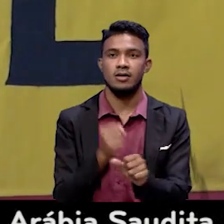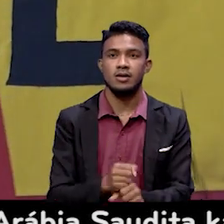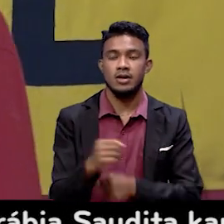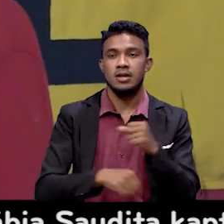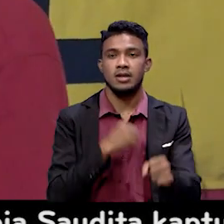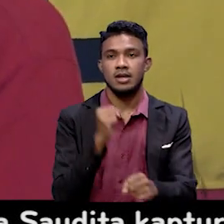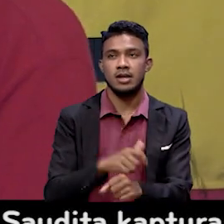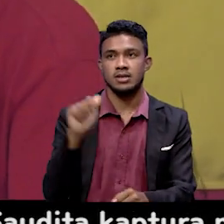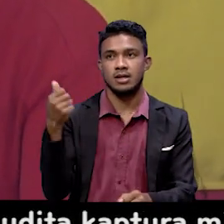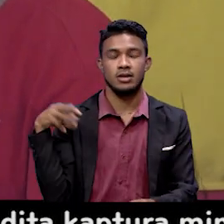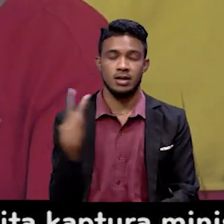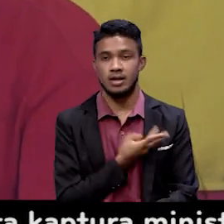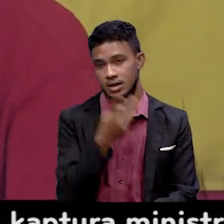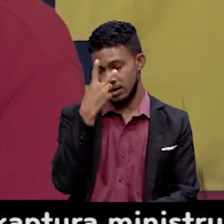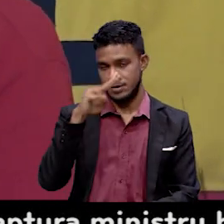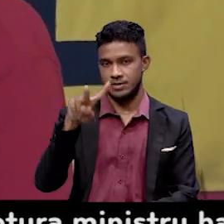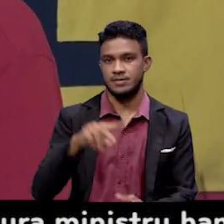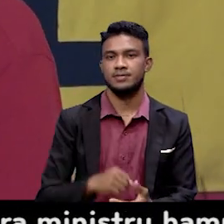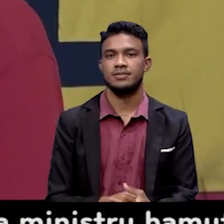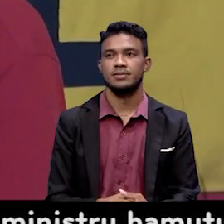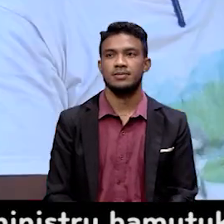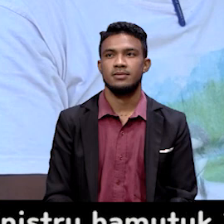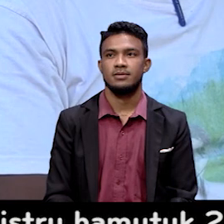hari tiada, kamarad sila.